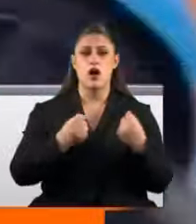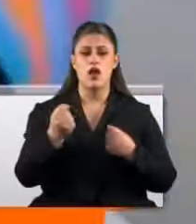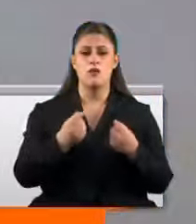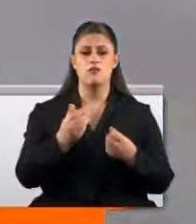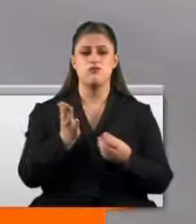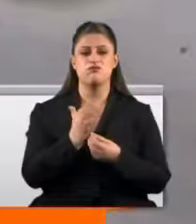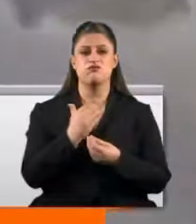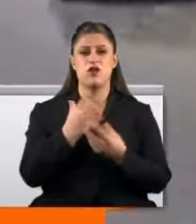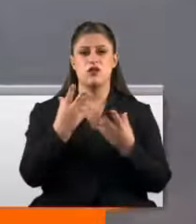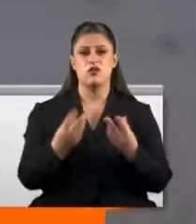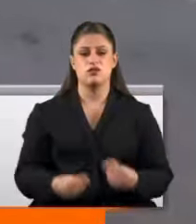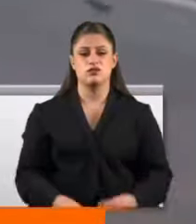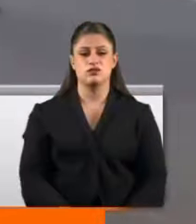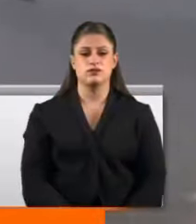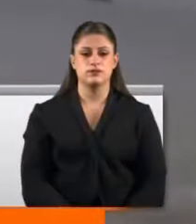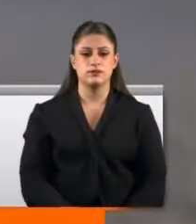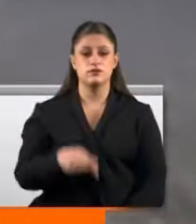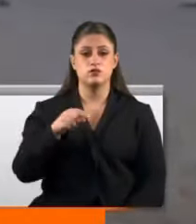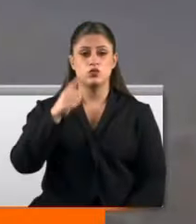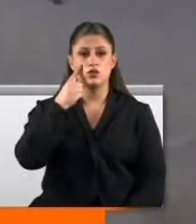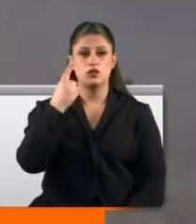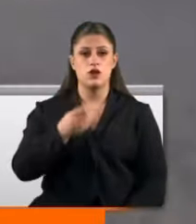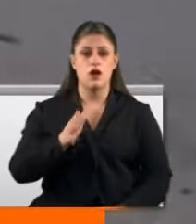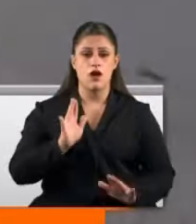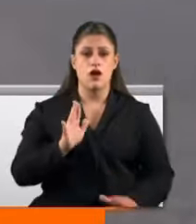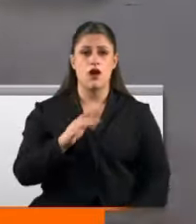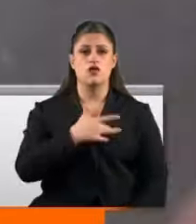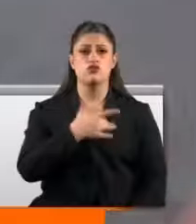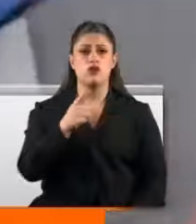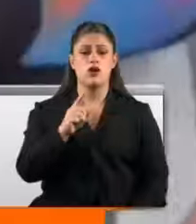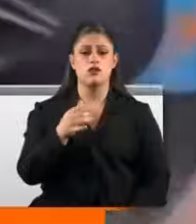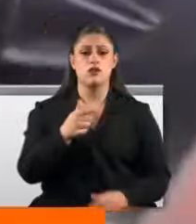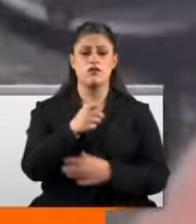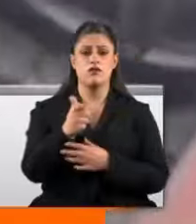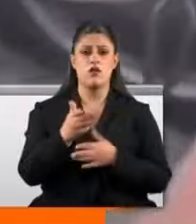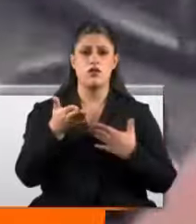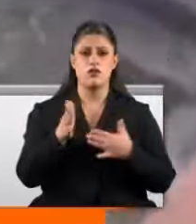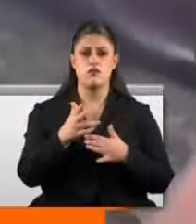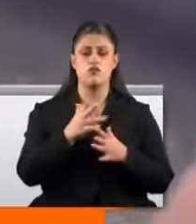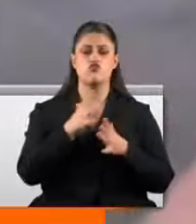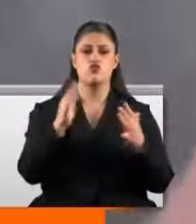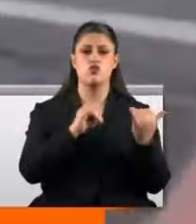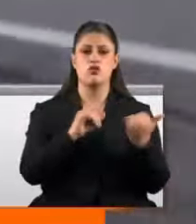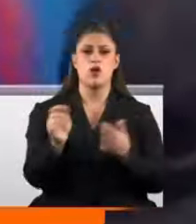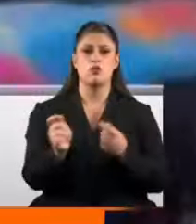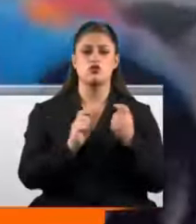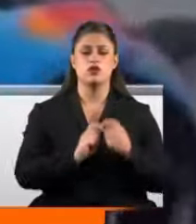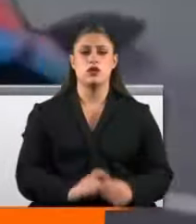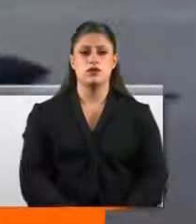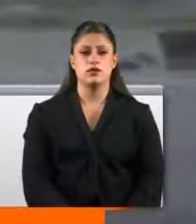Aman Allah'ım. Buna rağmen hala canlı yayınına devam etmesi ise büyük tepki topladı.